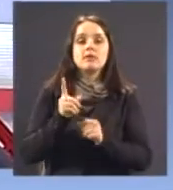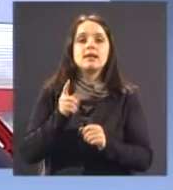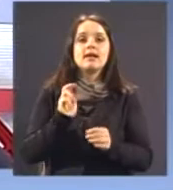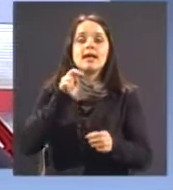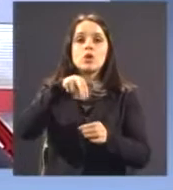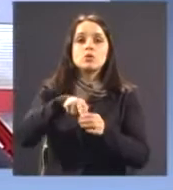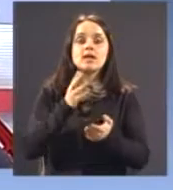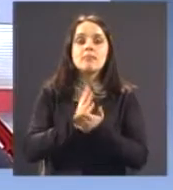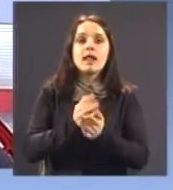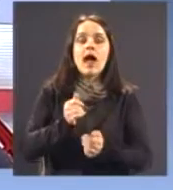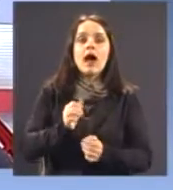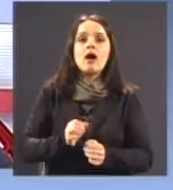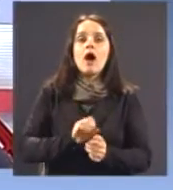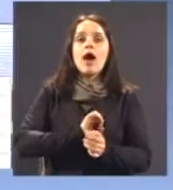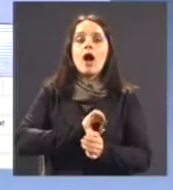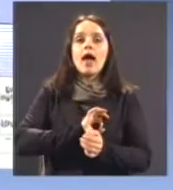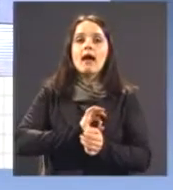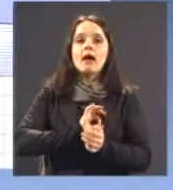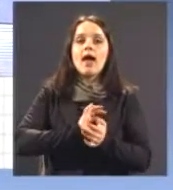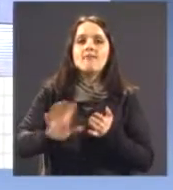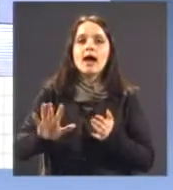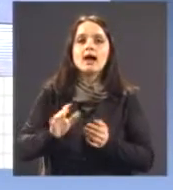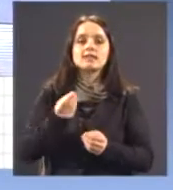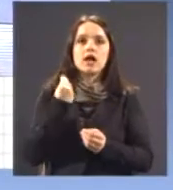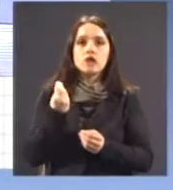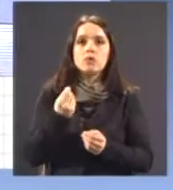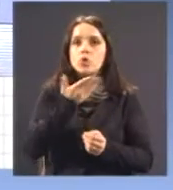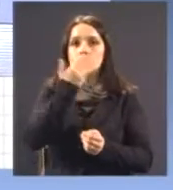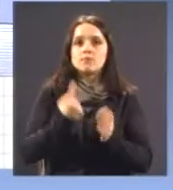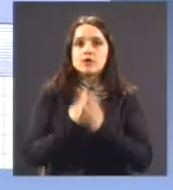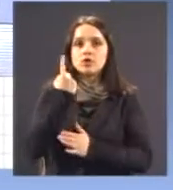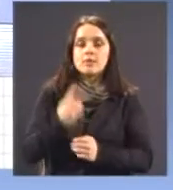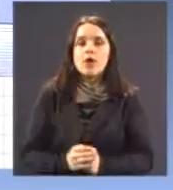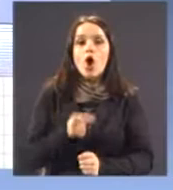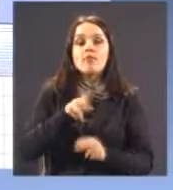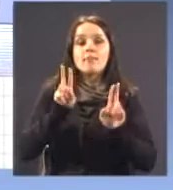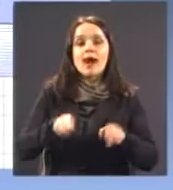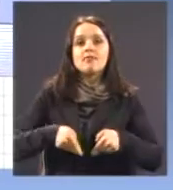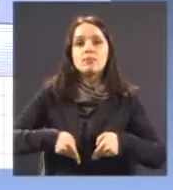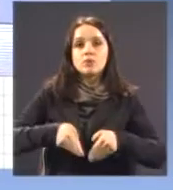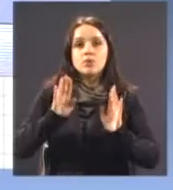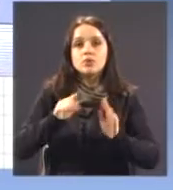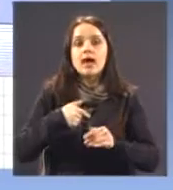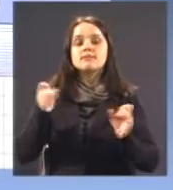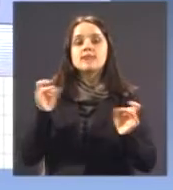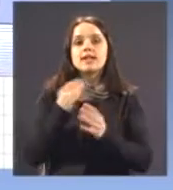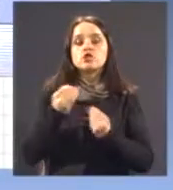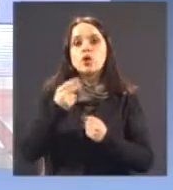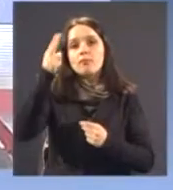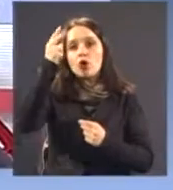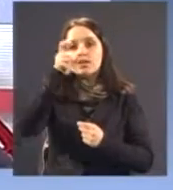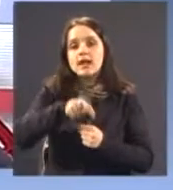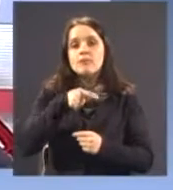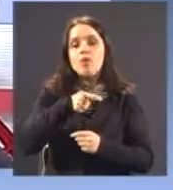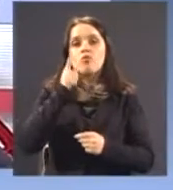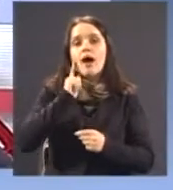Ovo je pravi put i ja sam jako sretna što poznajem ovu mamu i privatno i znam put kroz koji je ona